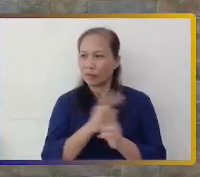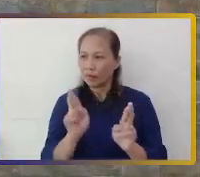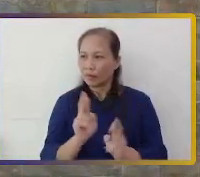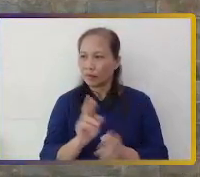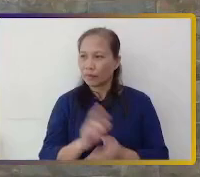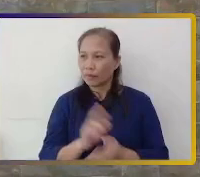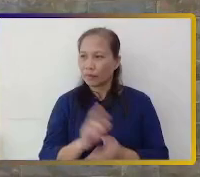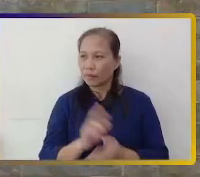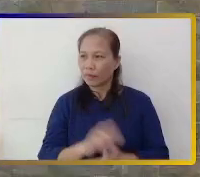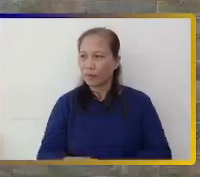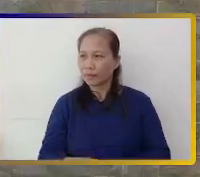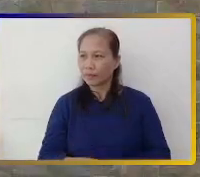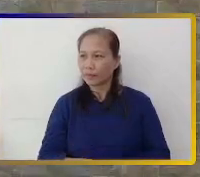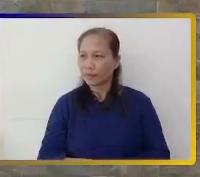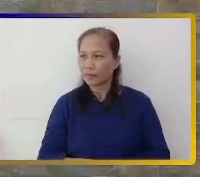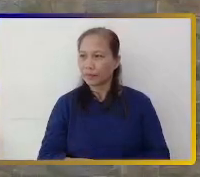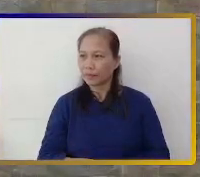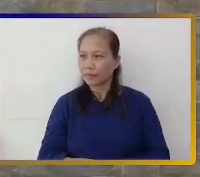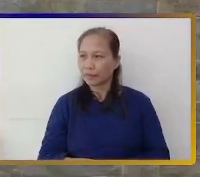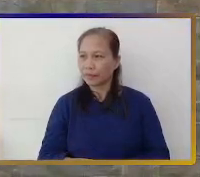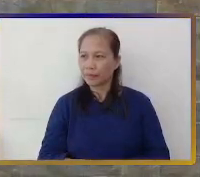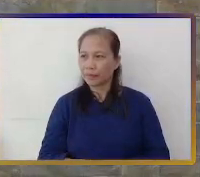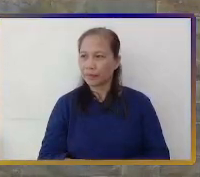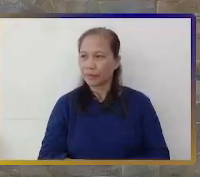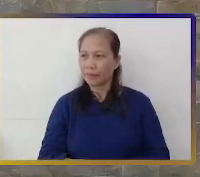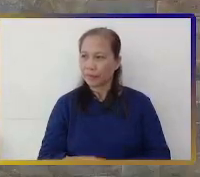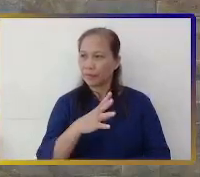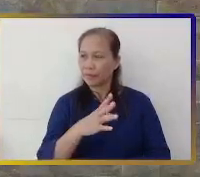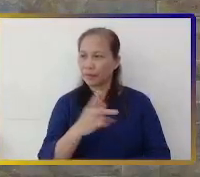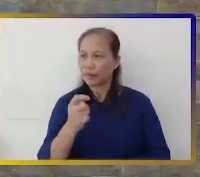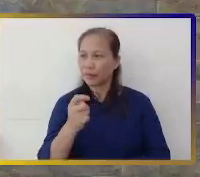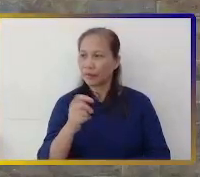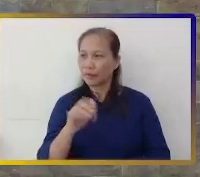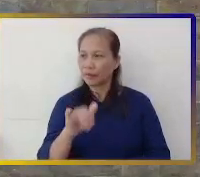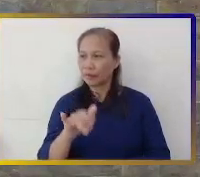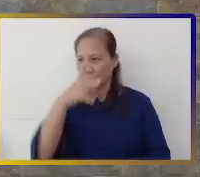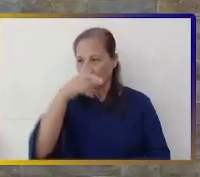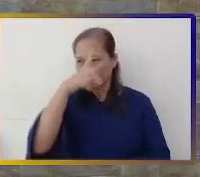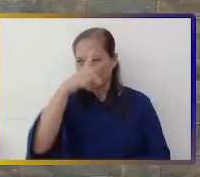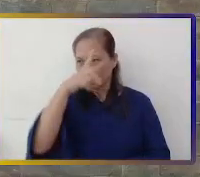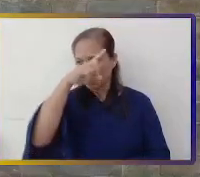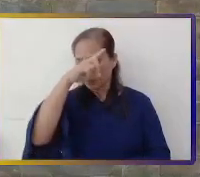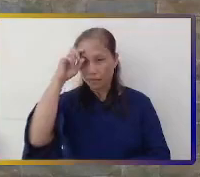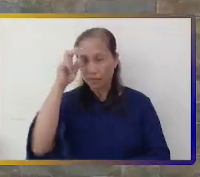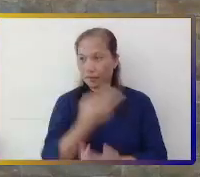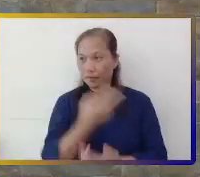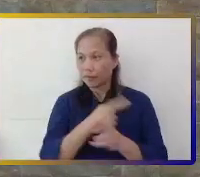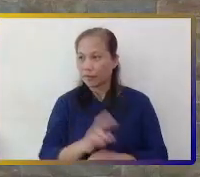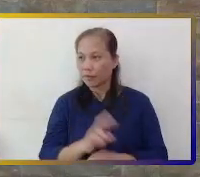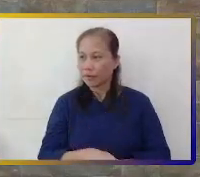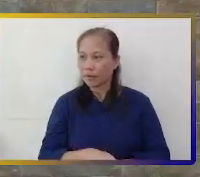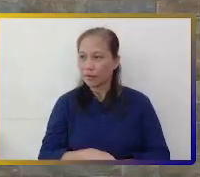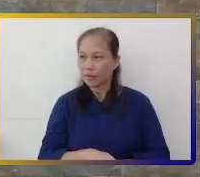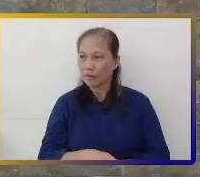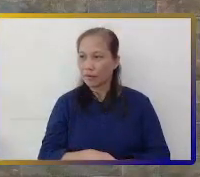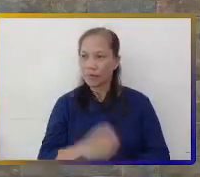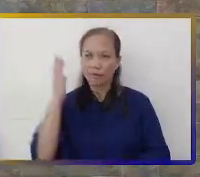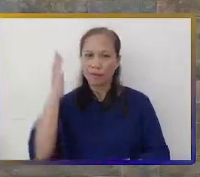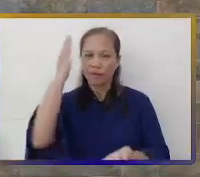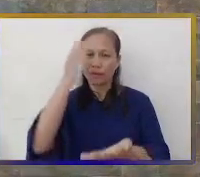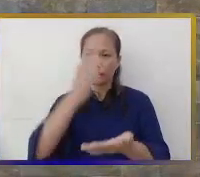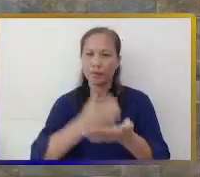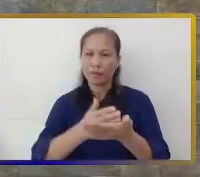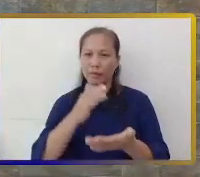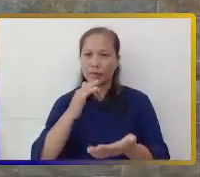standard nagrep po sila And they because of their repentance ay Ah Ah dumating pa sa buhay